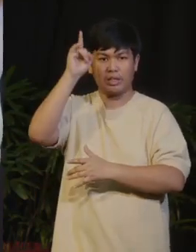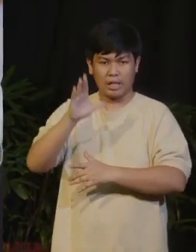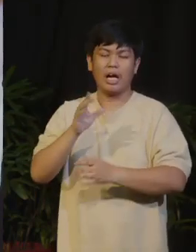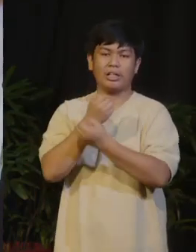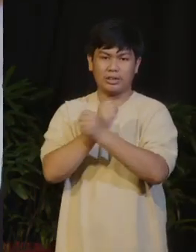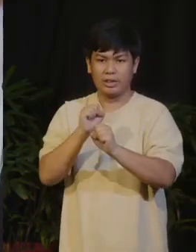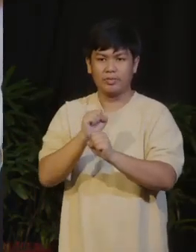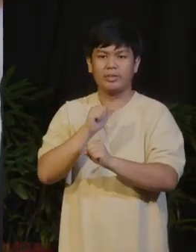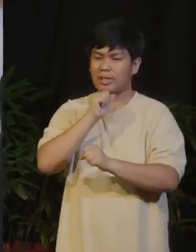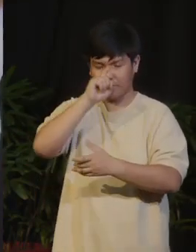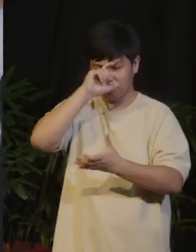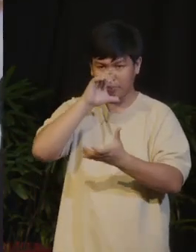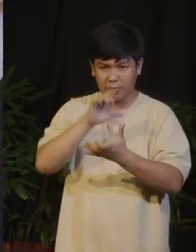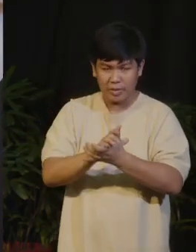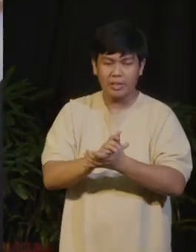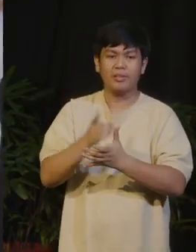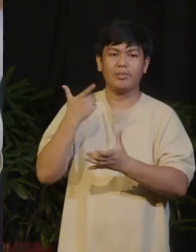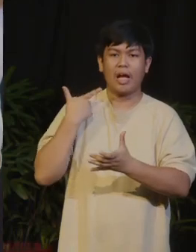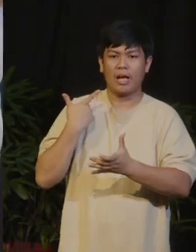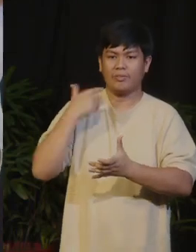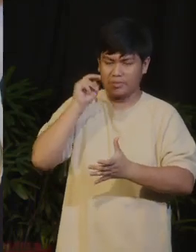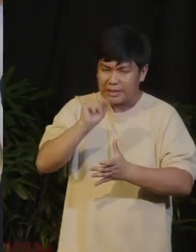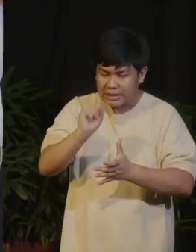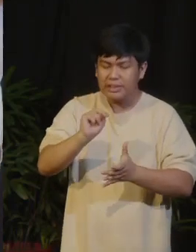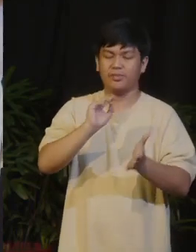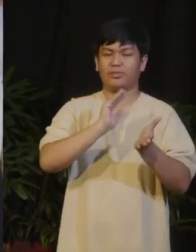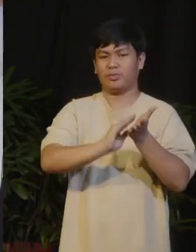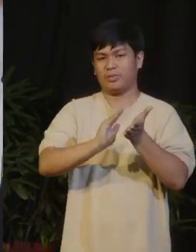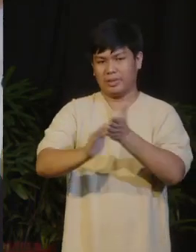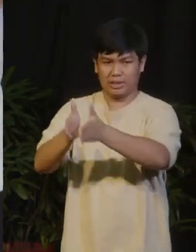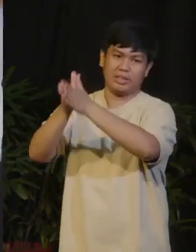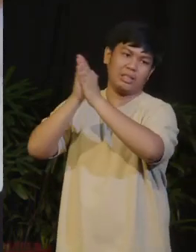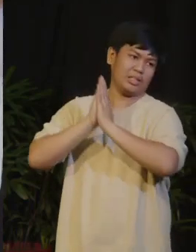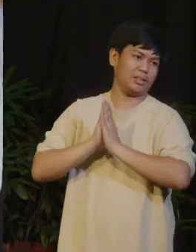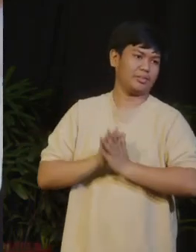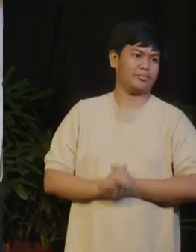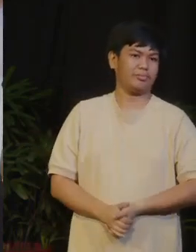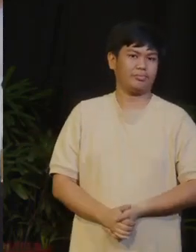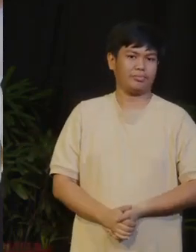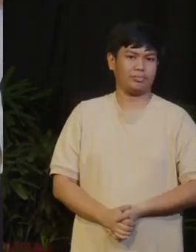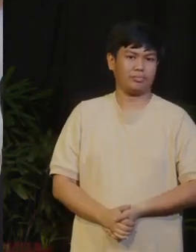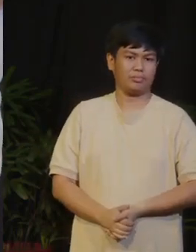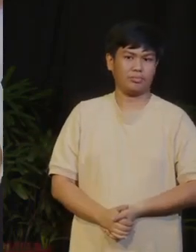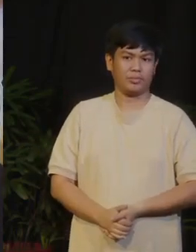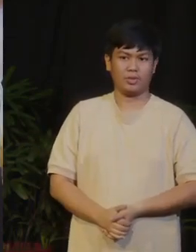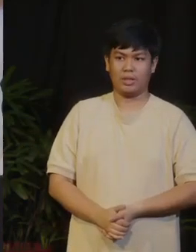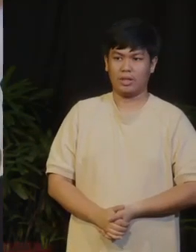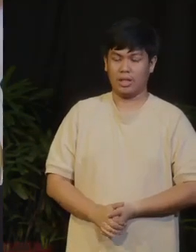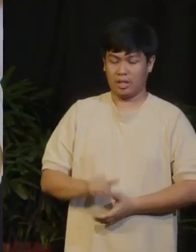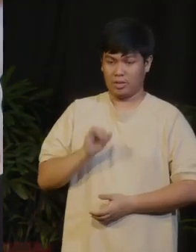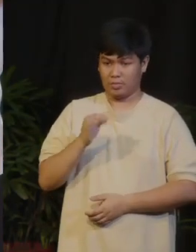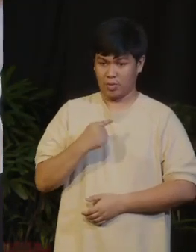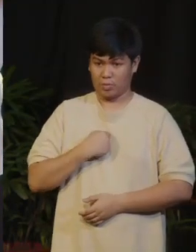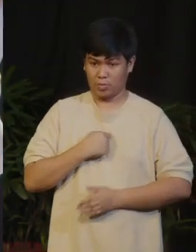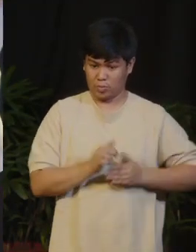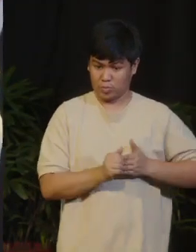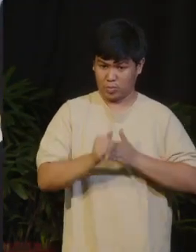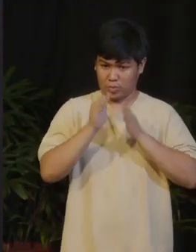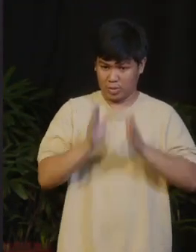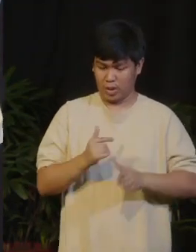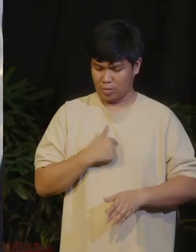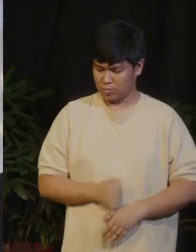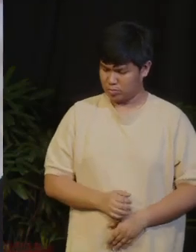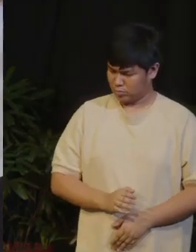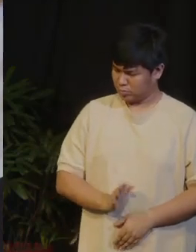ang self-righteous judgment ay yung hinahatulan mo yung iyong kapwa ng isang kasalanan na ikaw